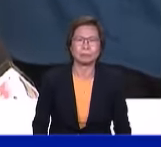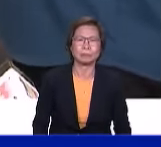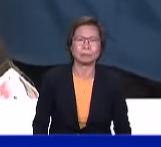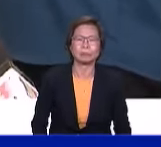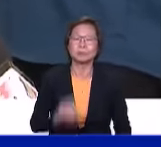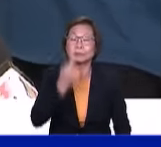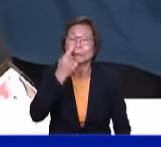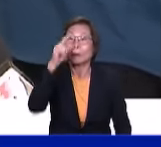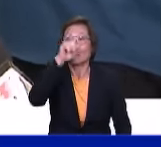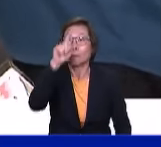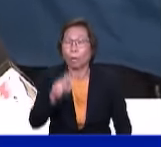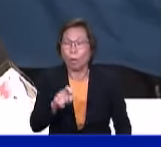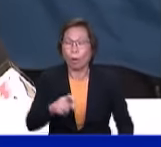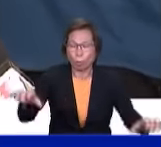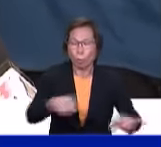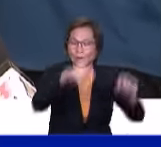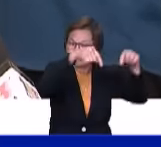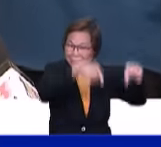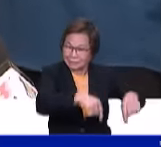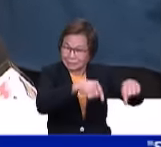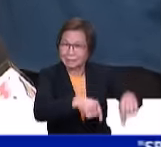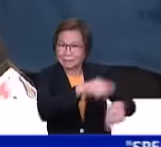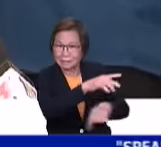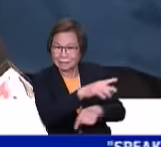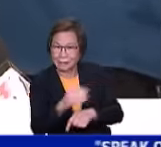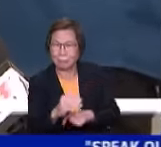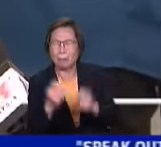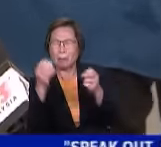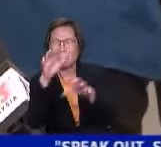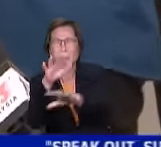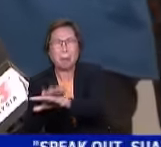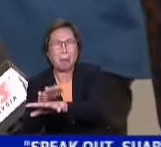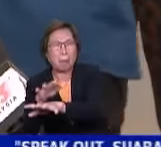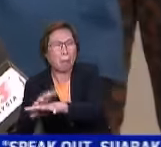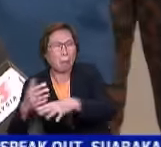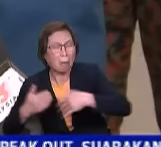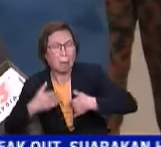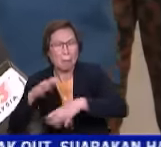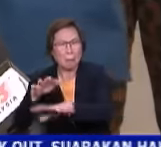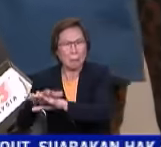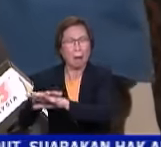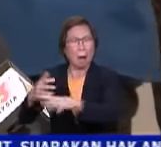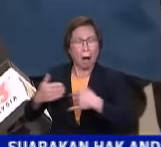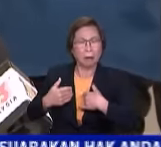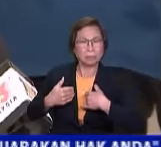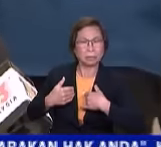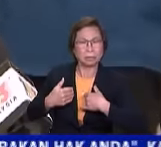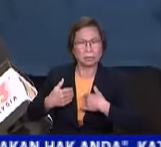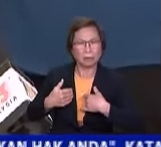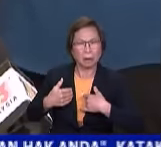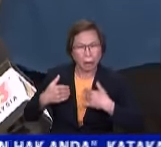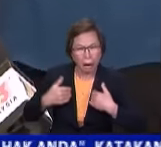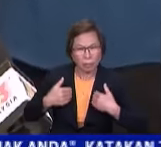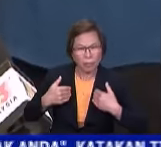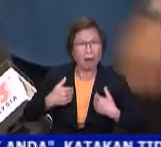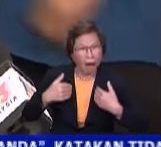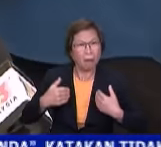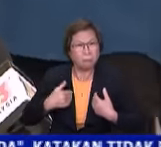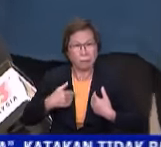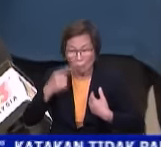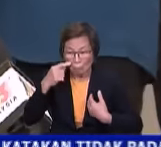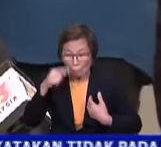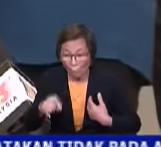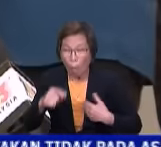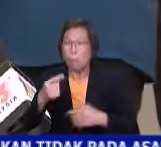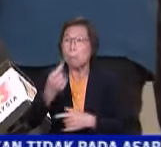saringan telah dibuat di sini dan ramai juga ada juga didapati kes-kes positif